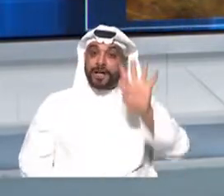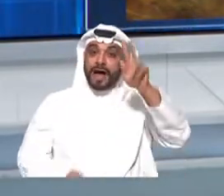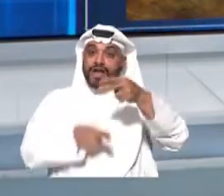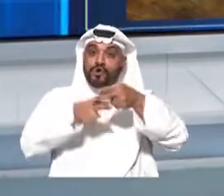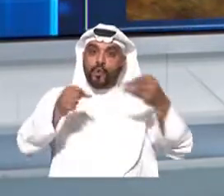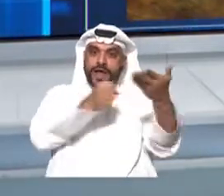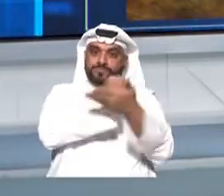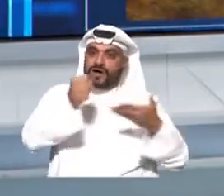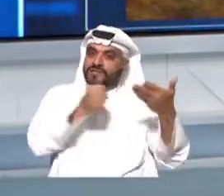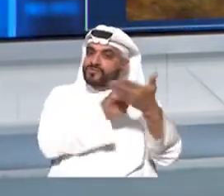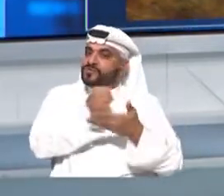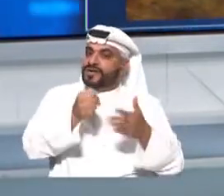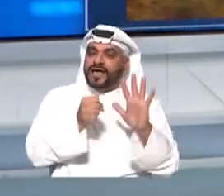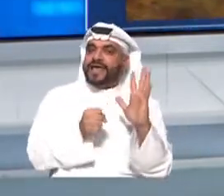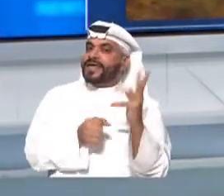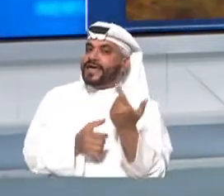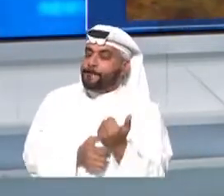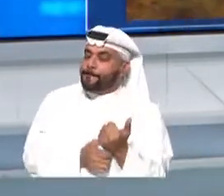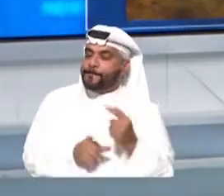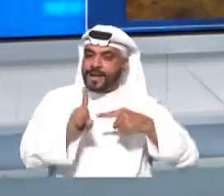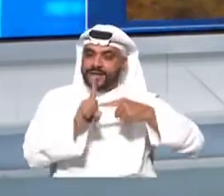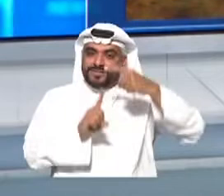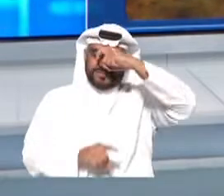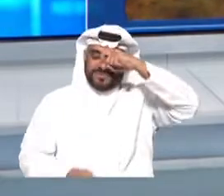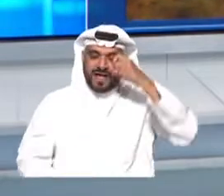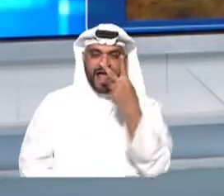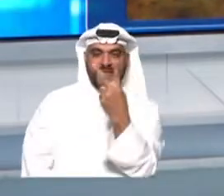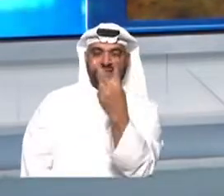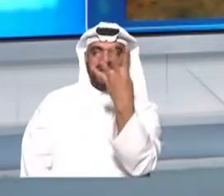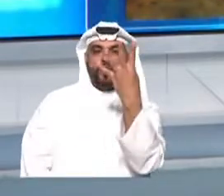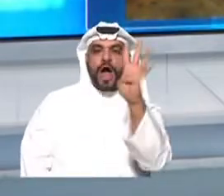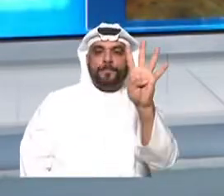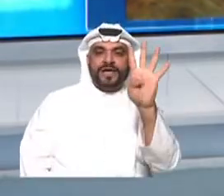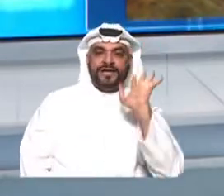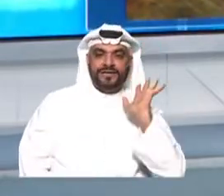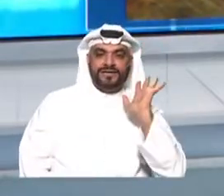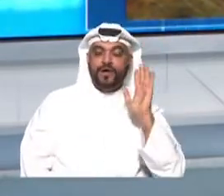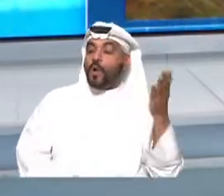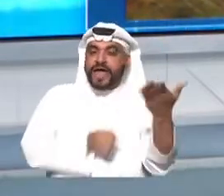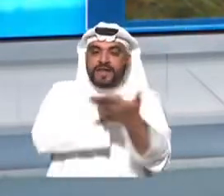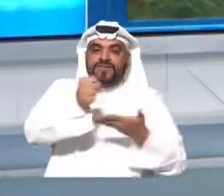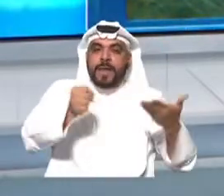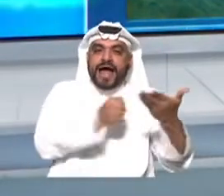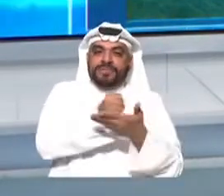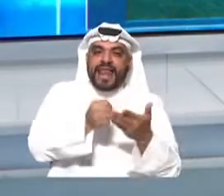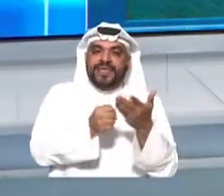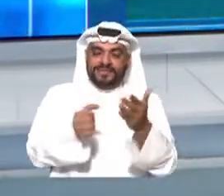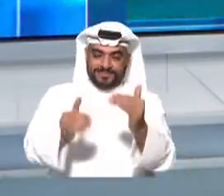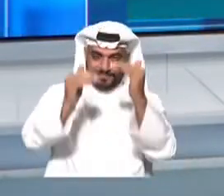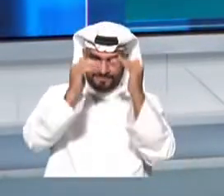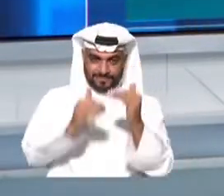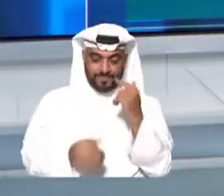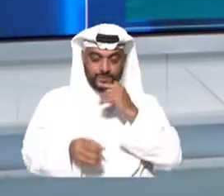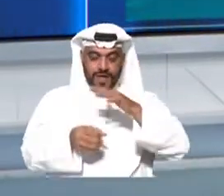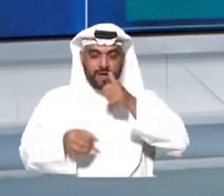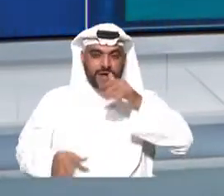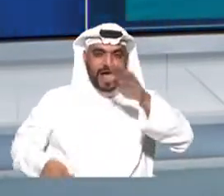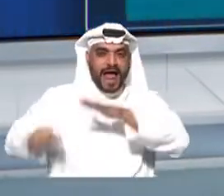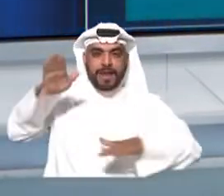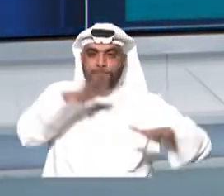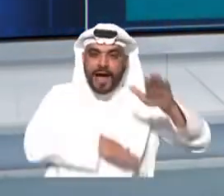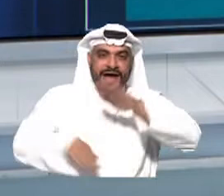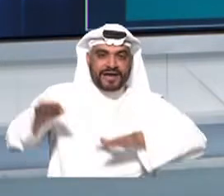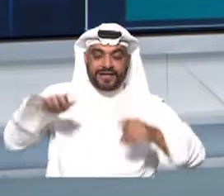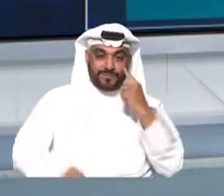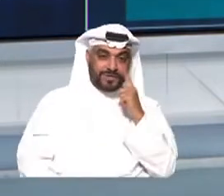والشمالية الغربية من دولة الكويت قد تصل إلى 42 درجة مئوية خاصة في مزارع العبدلي. الأجواء البحرية إن شاء الله خلال 24 ساعة